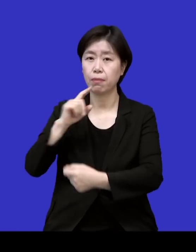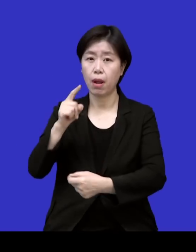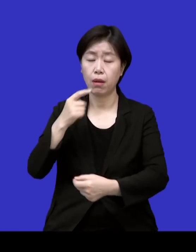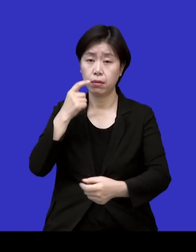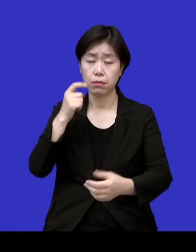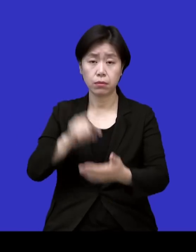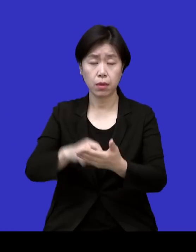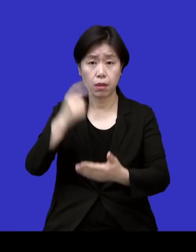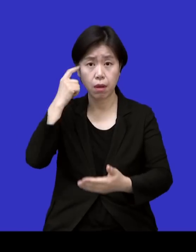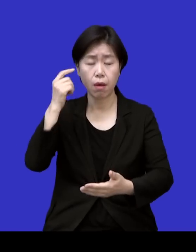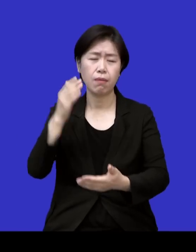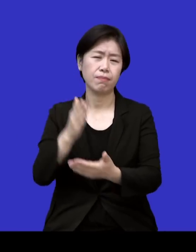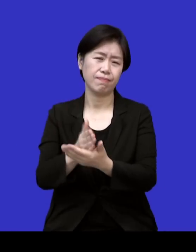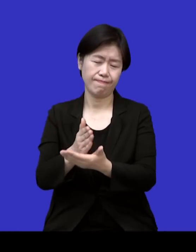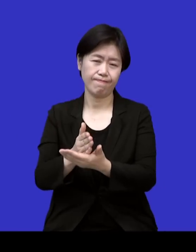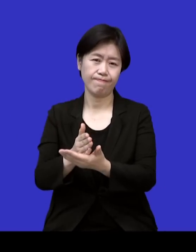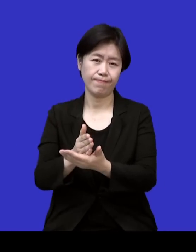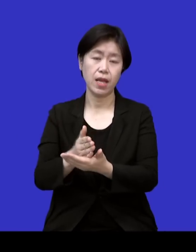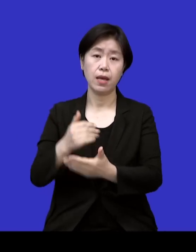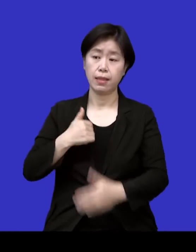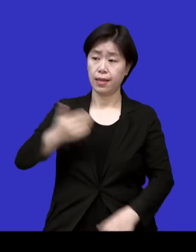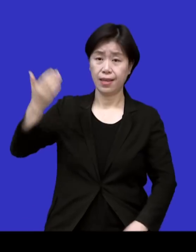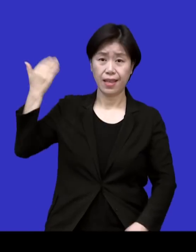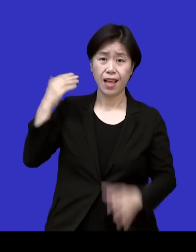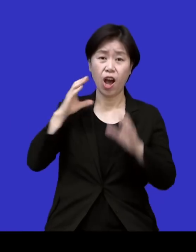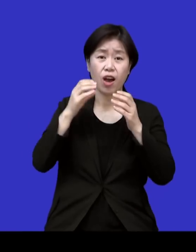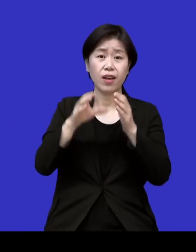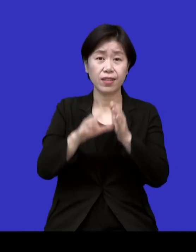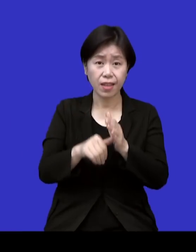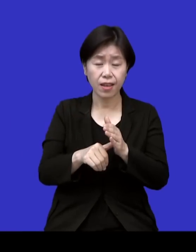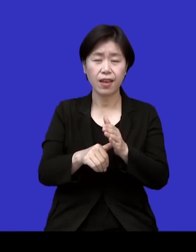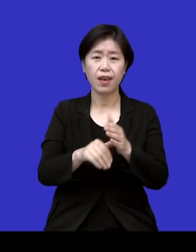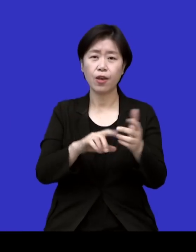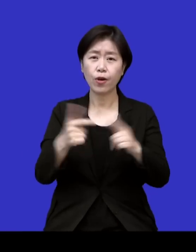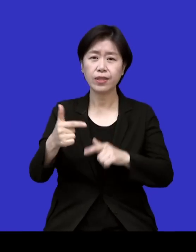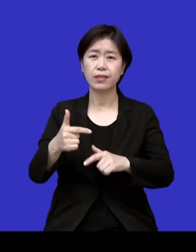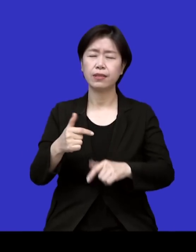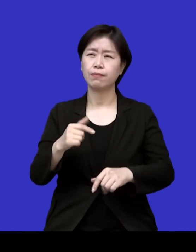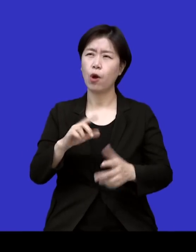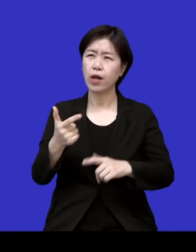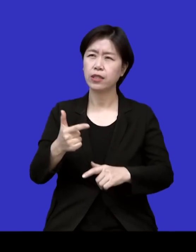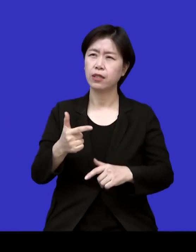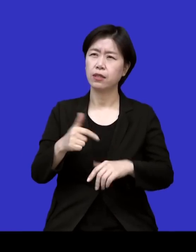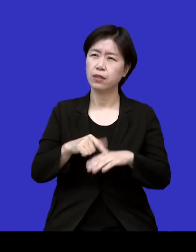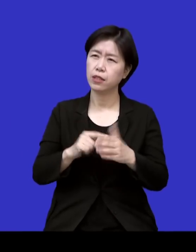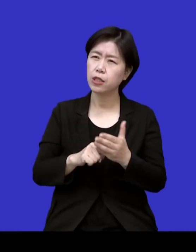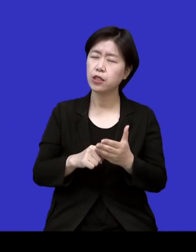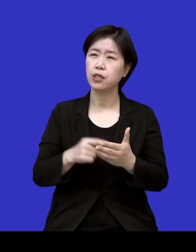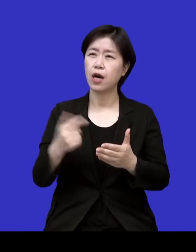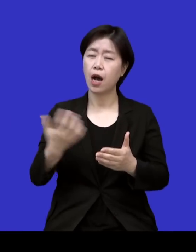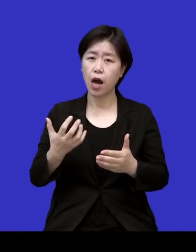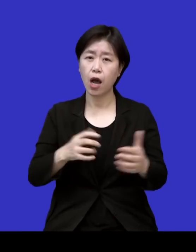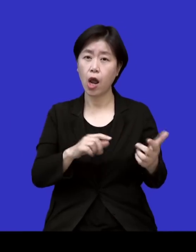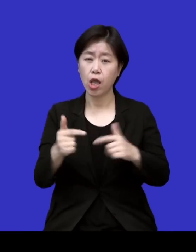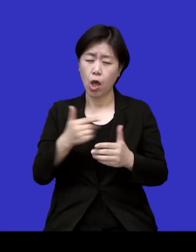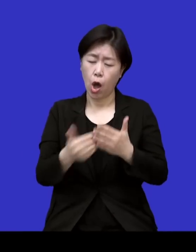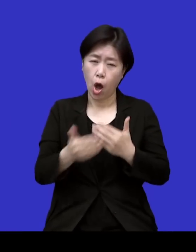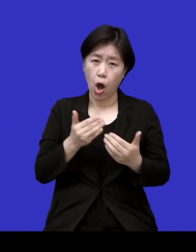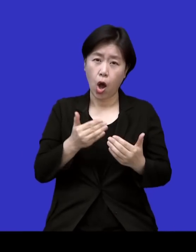내가 받았던 상처, 내가 받았던 그 아픔들도 분명히 나도 모르게 내 아이에게 흘려줬을 텐데. 네. 그래서 오히려 저는 그 나이